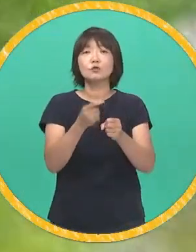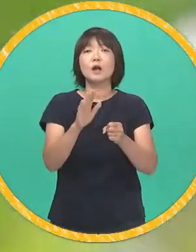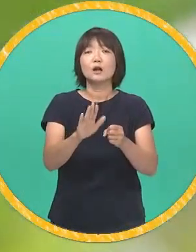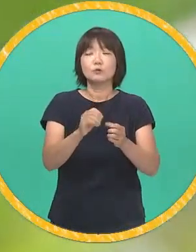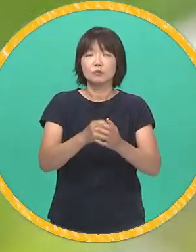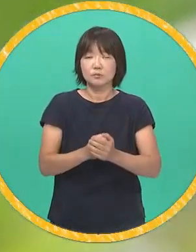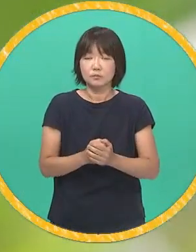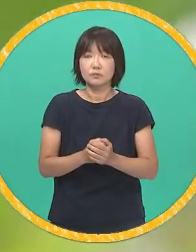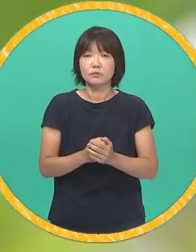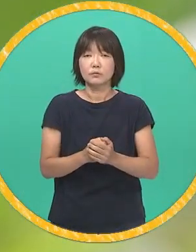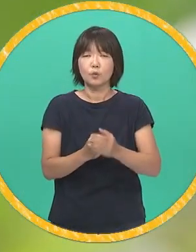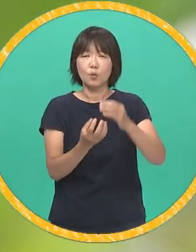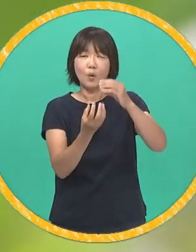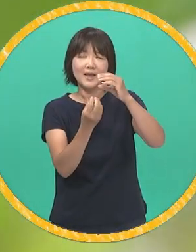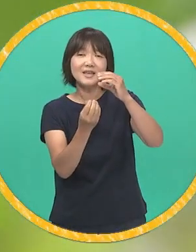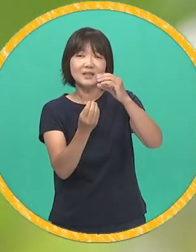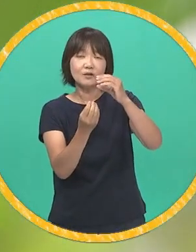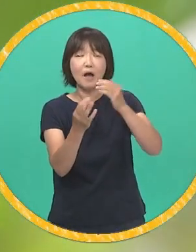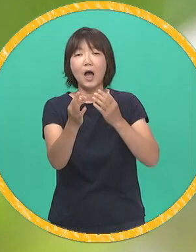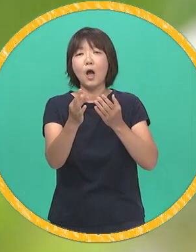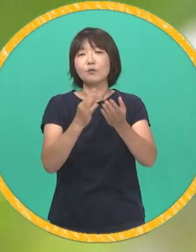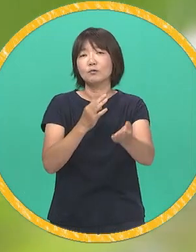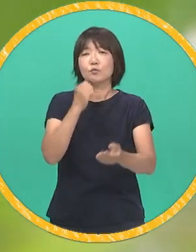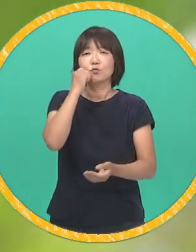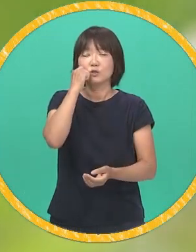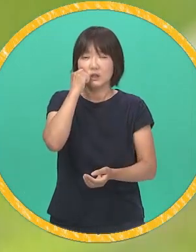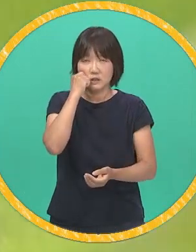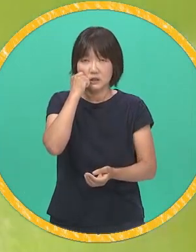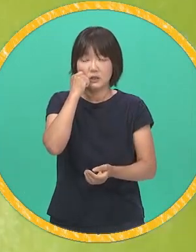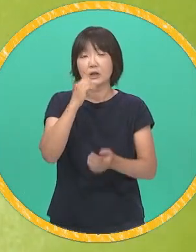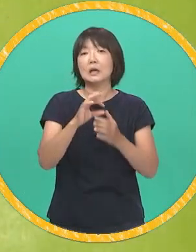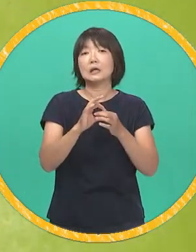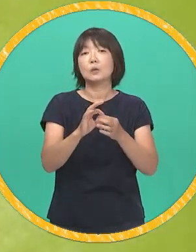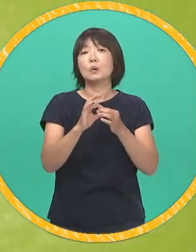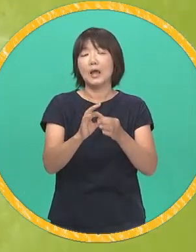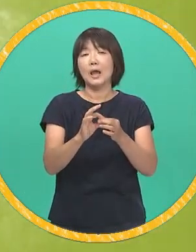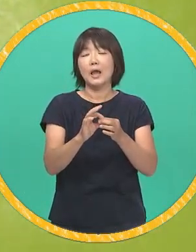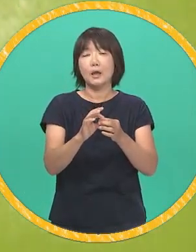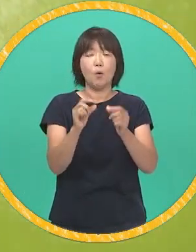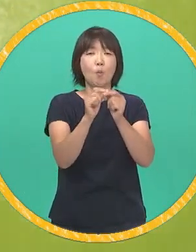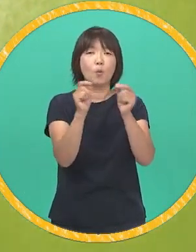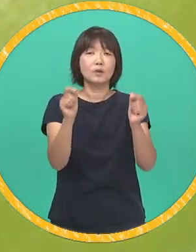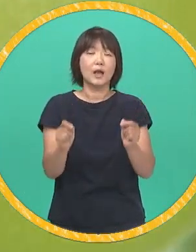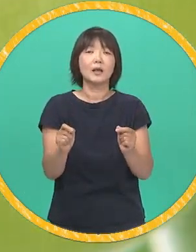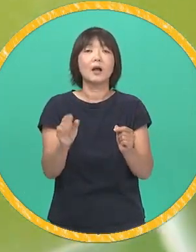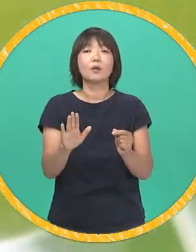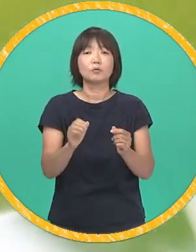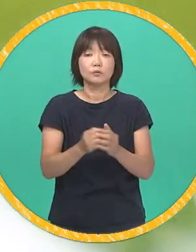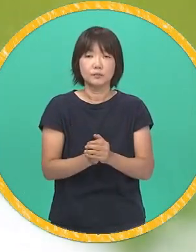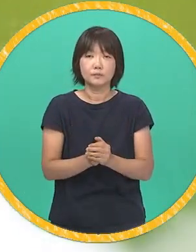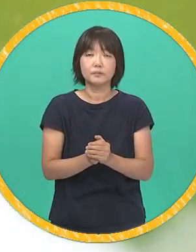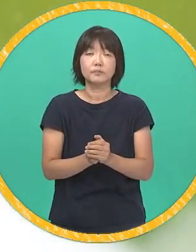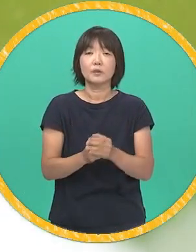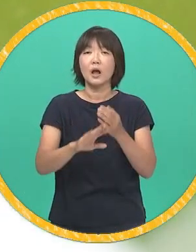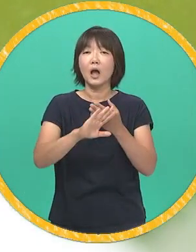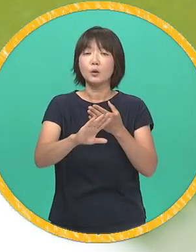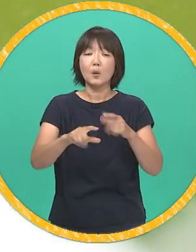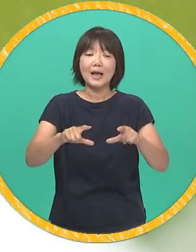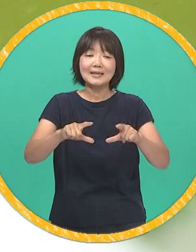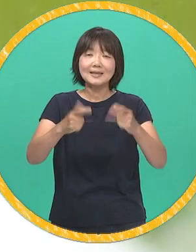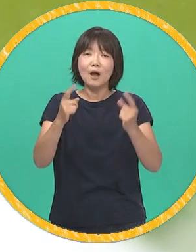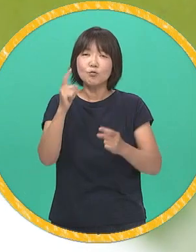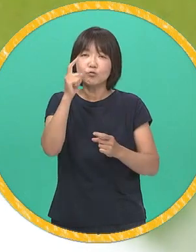がこうなってしまうと商品価値がなくなってしまうのでこれが問題になってるんですねあとは機が